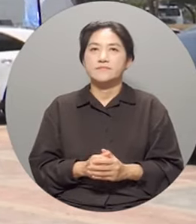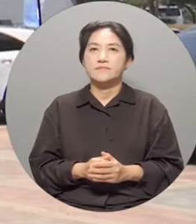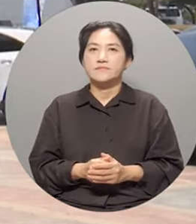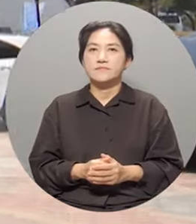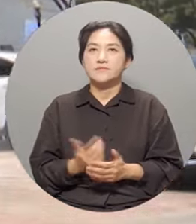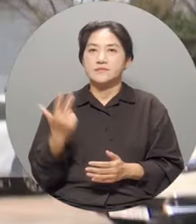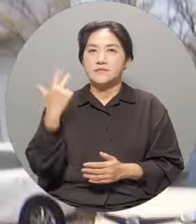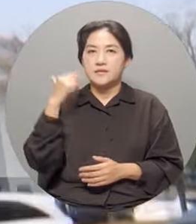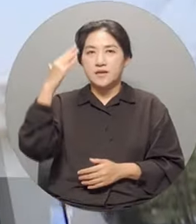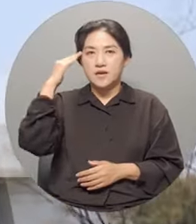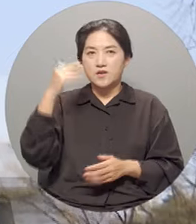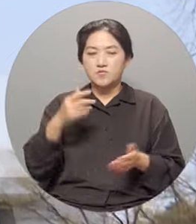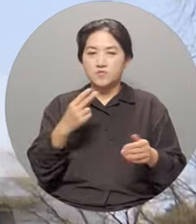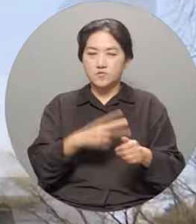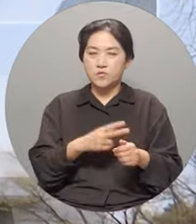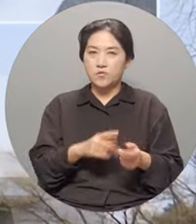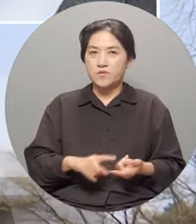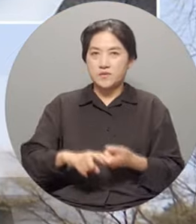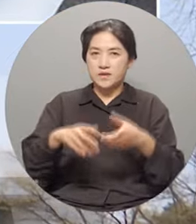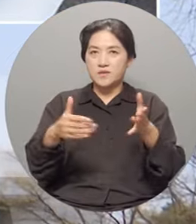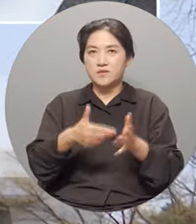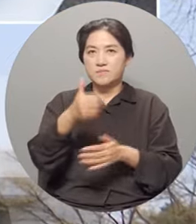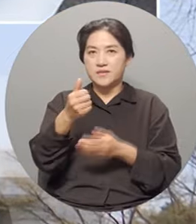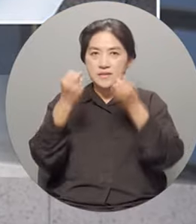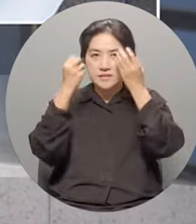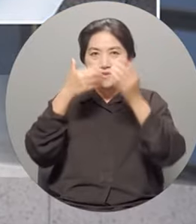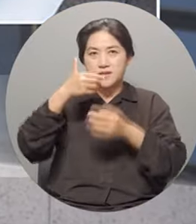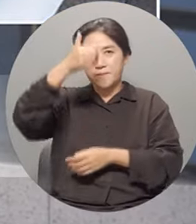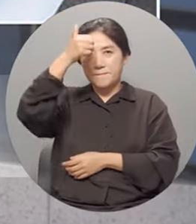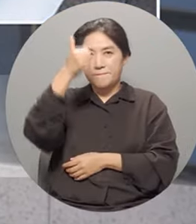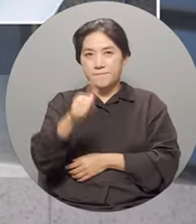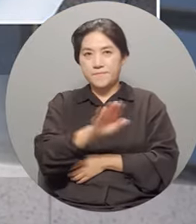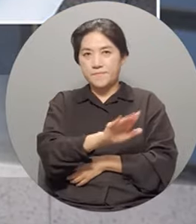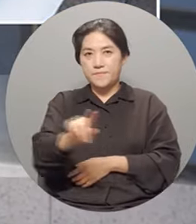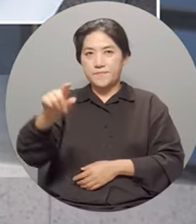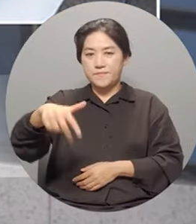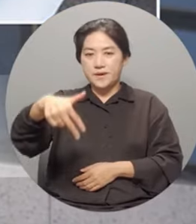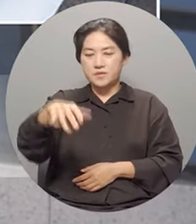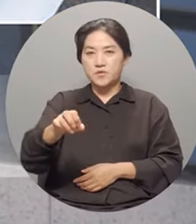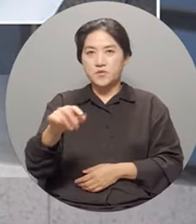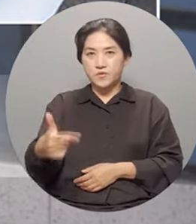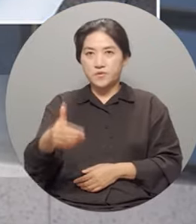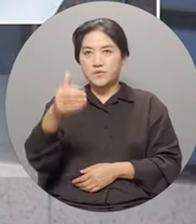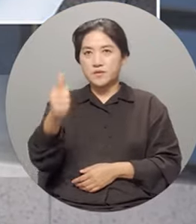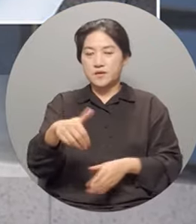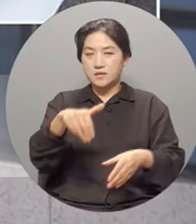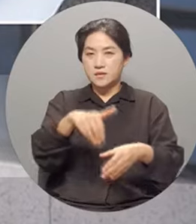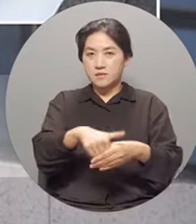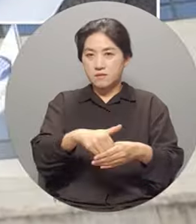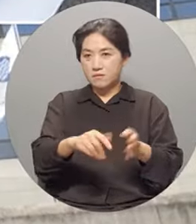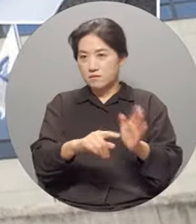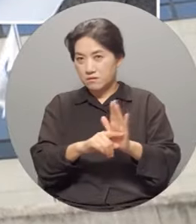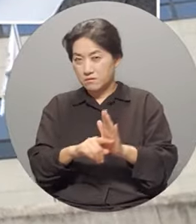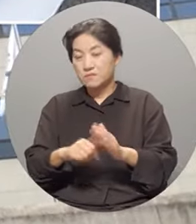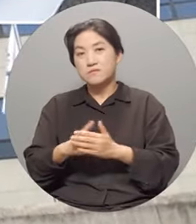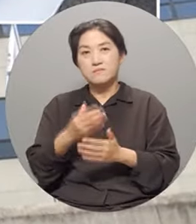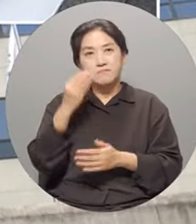지난주 한국교원단체 총연합회에 새 수장으로 선출된 박정현 회장. 선거전은 순탄치